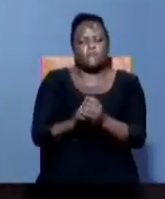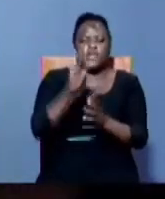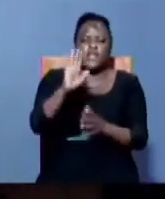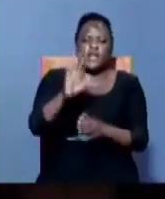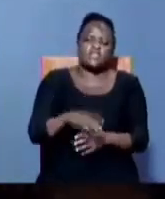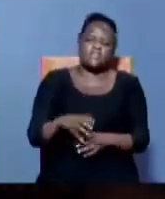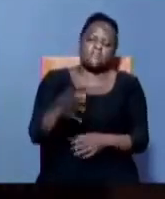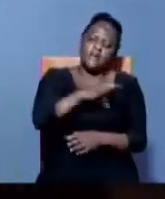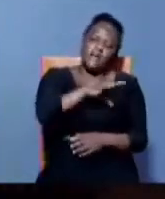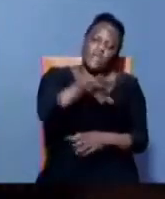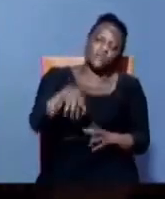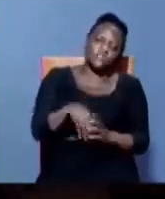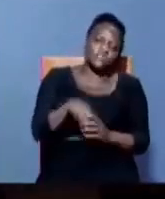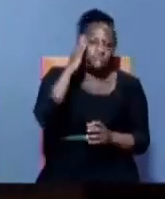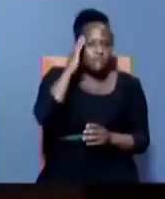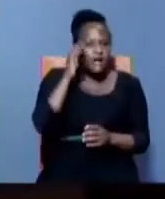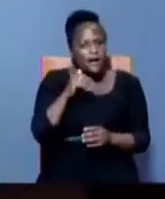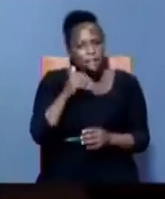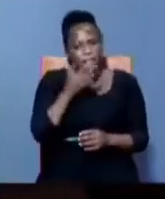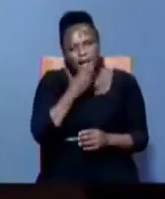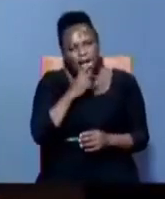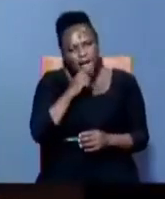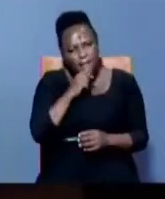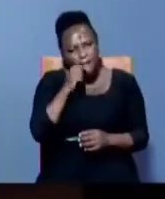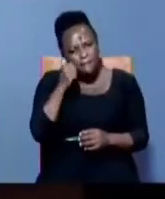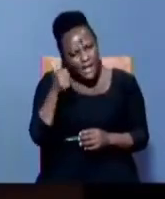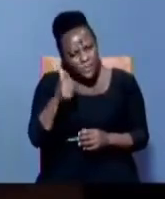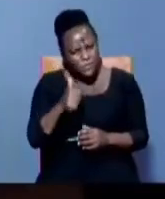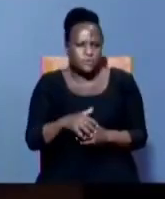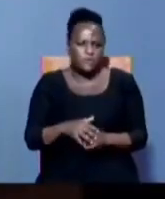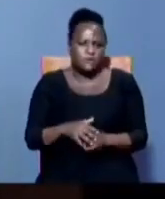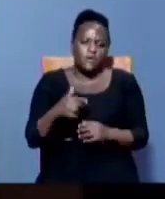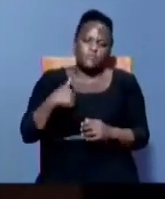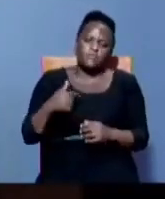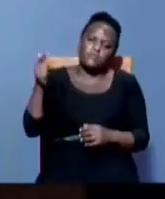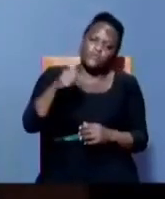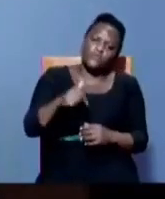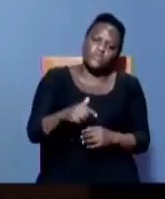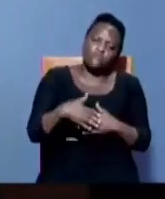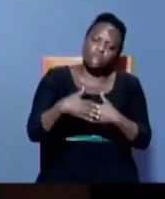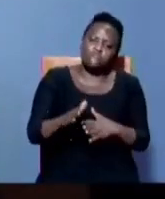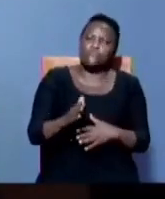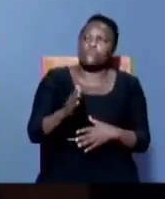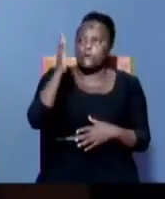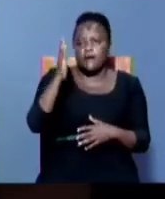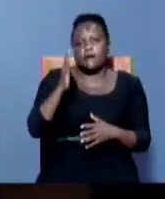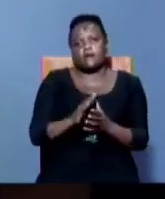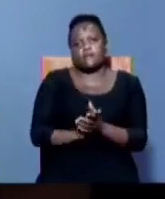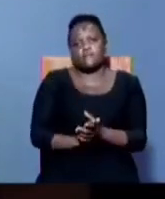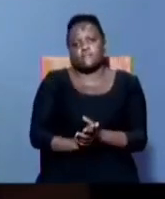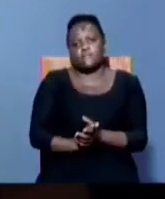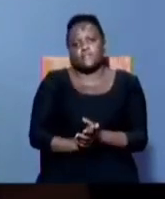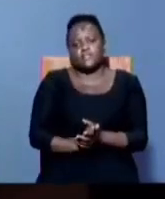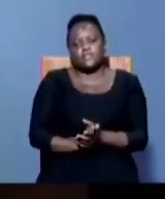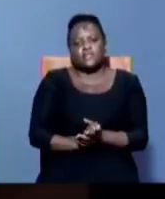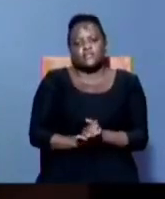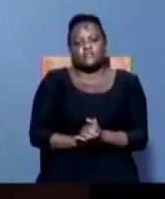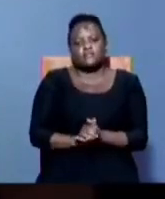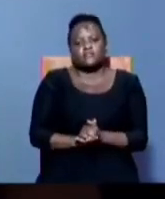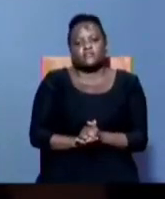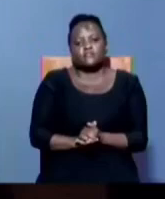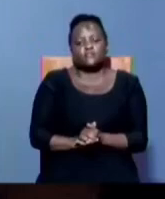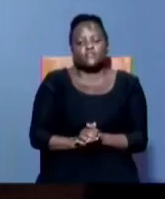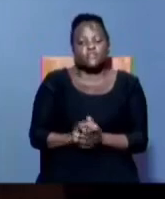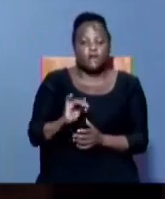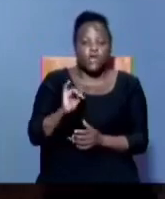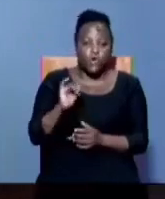Aliyeniona mimi amemuona na Baba, maana nimekuja kumfunua Baba, na anataka kueleza hivi katika ile kitabu kile cha Injili ya Yohana